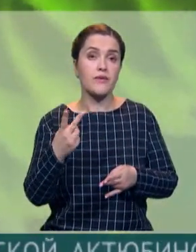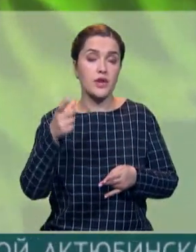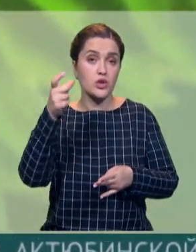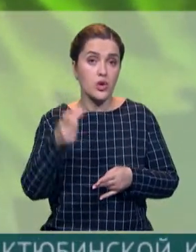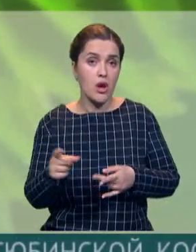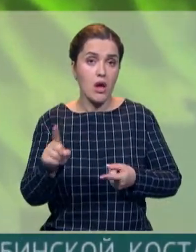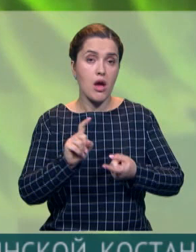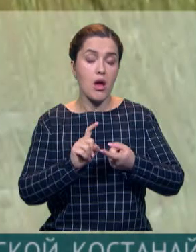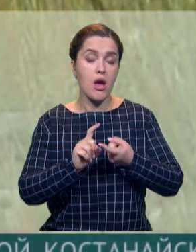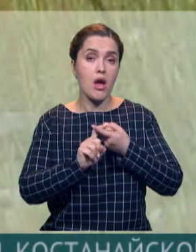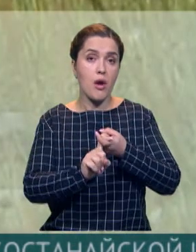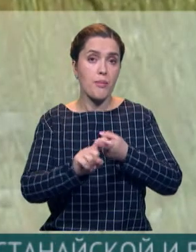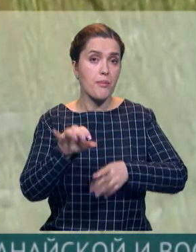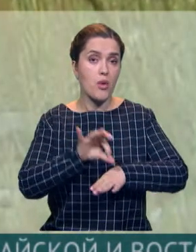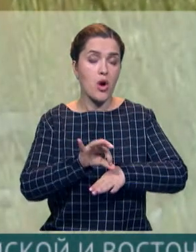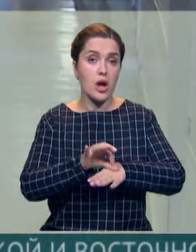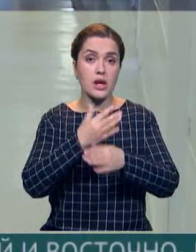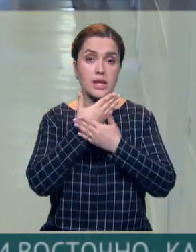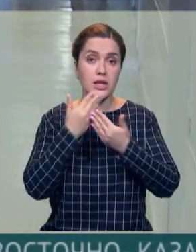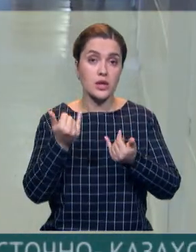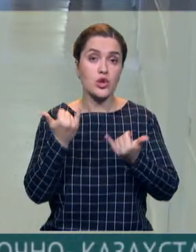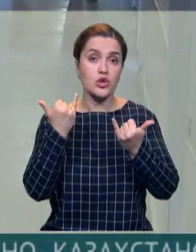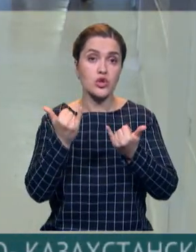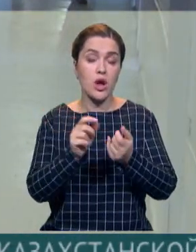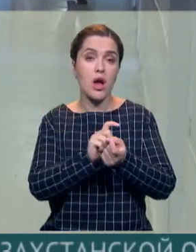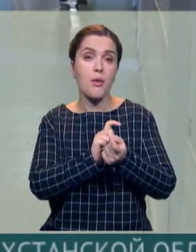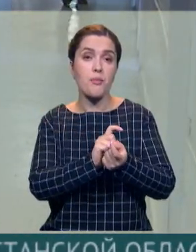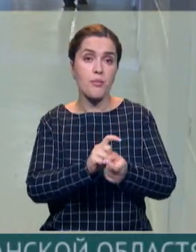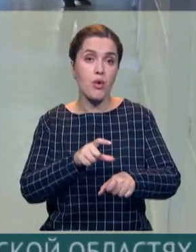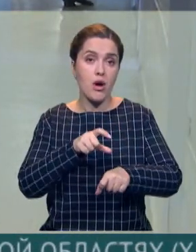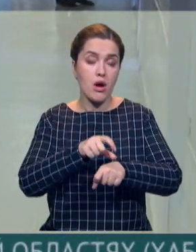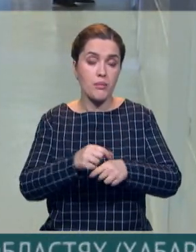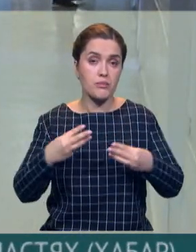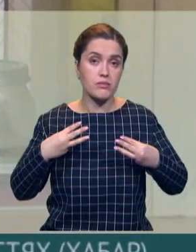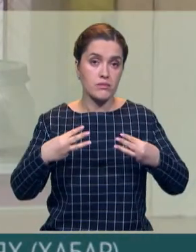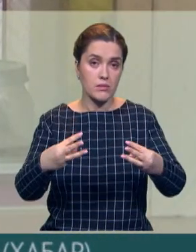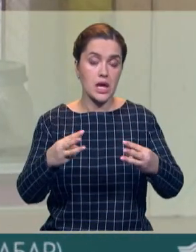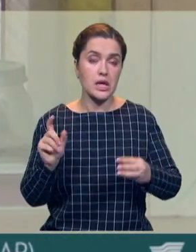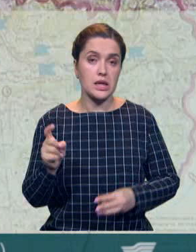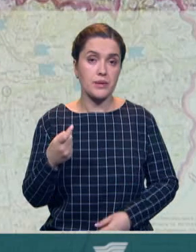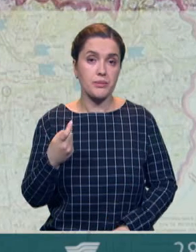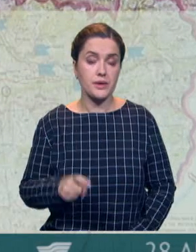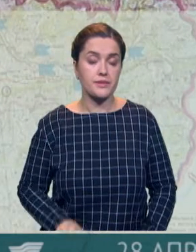клещевым энцефалитом не зарегистрировано. В регионе ведется противоклещевая обработка.